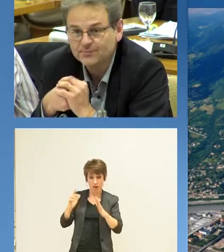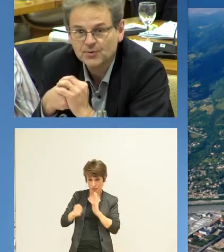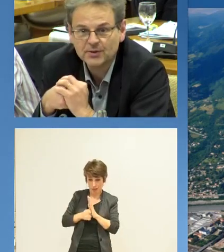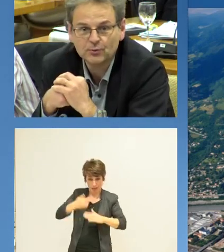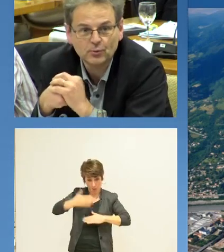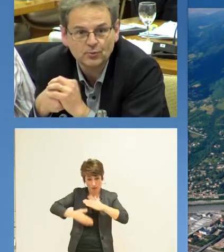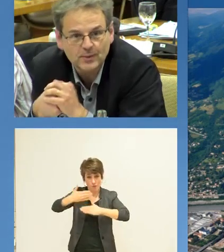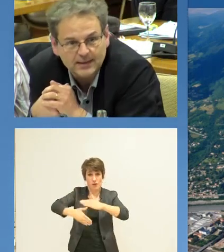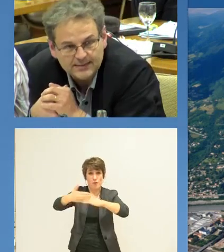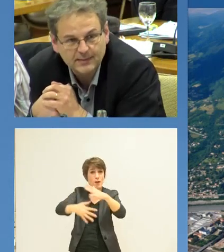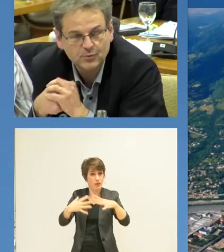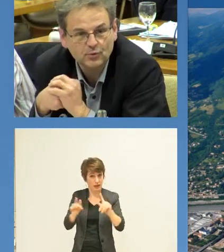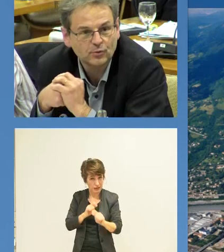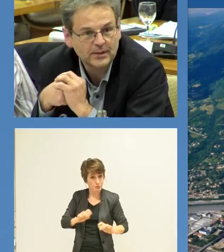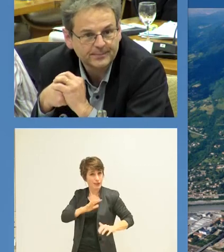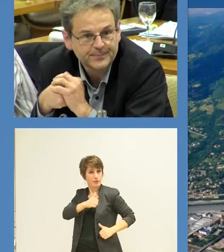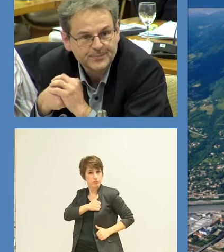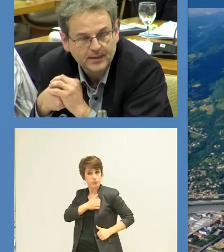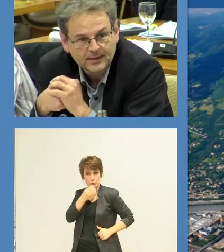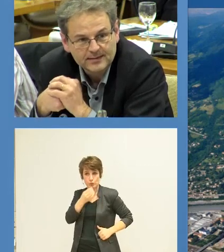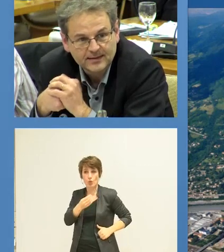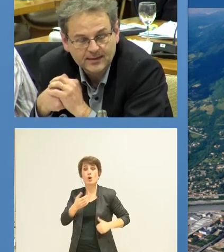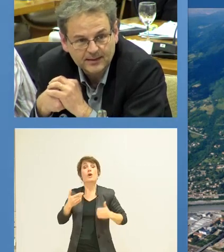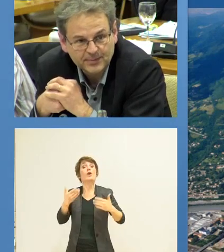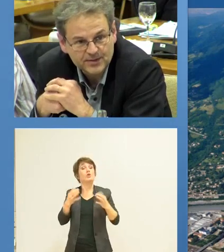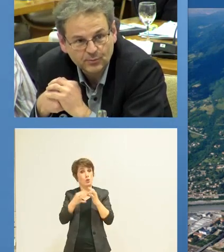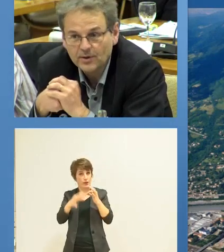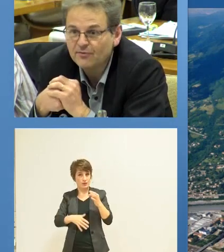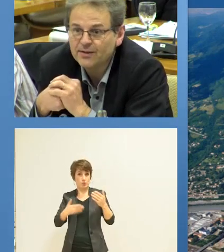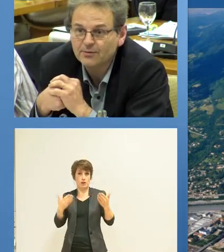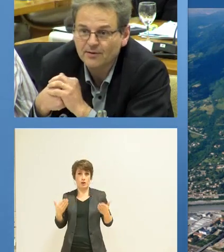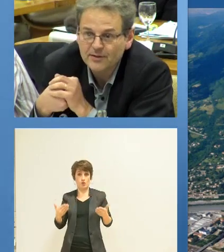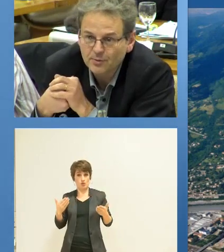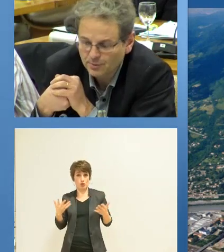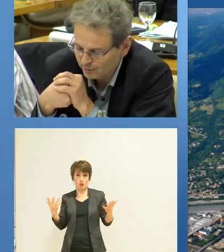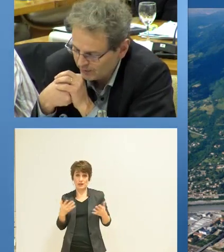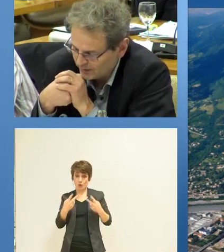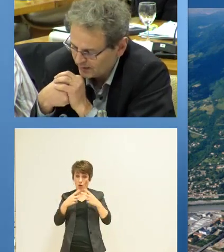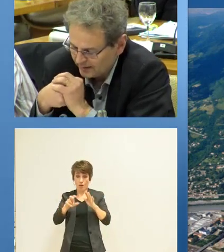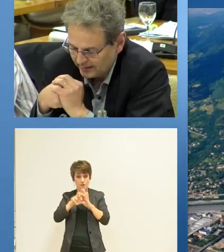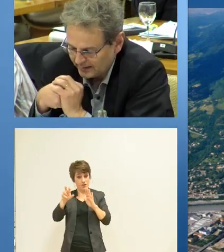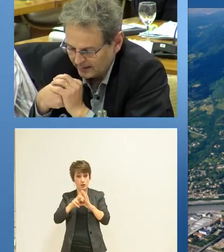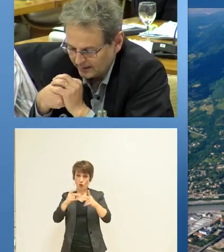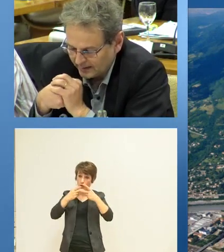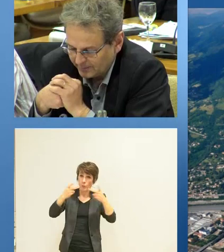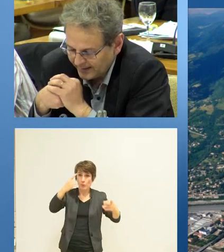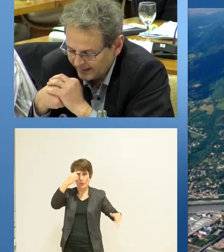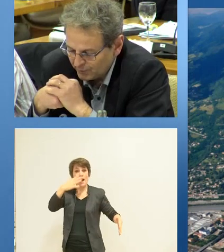ce qui nous conduit à l'étape d'aujourd'hui c'est à dire l'expression de la vie de la ville de grenoble